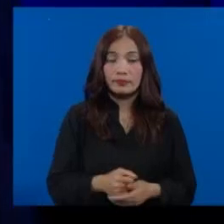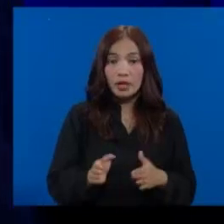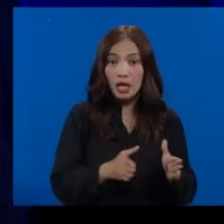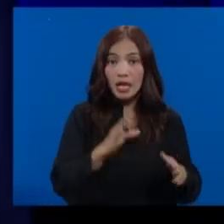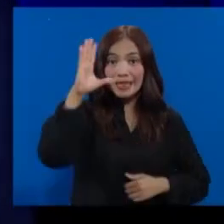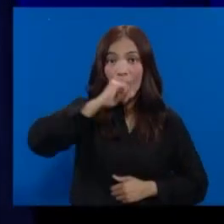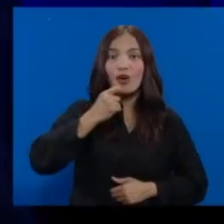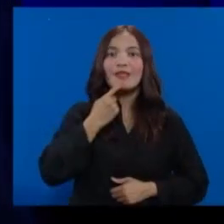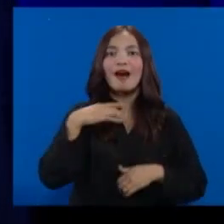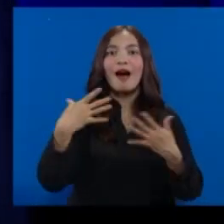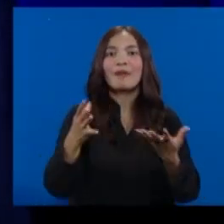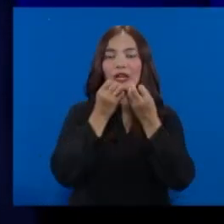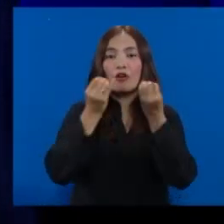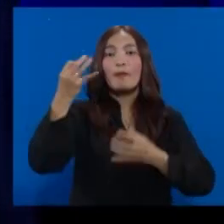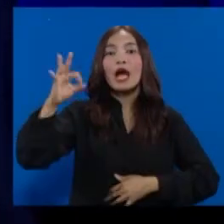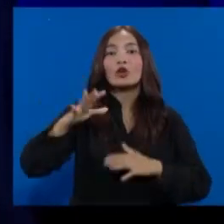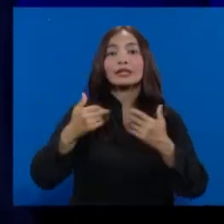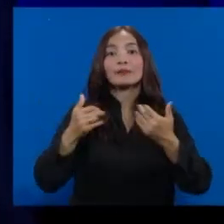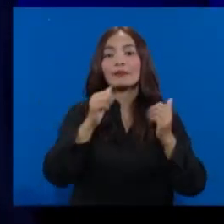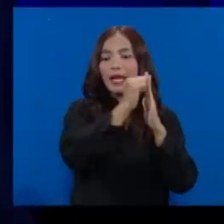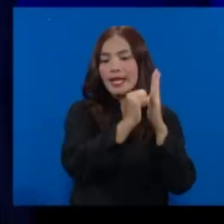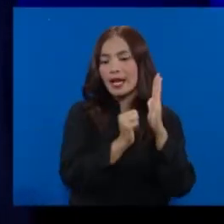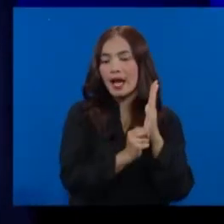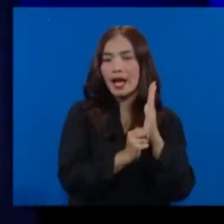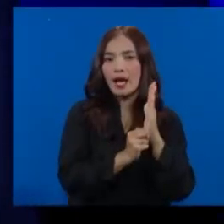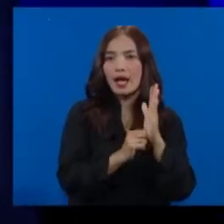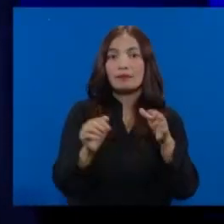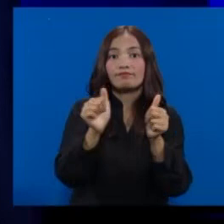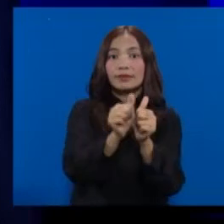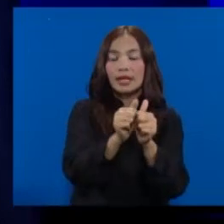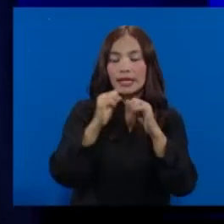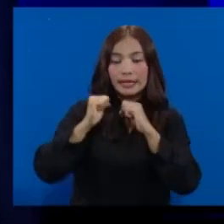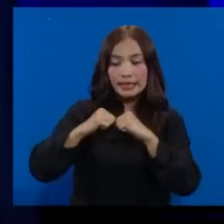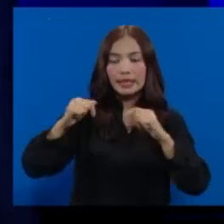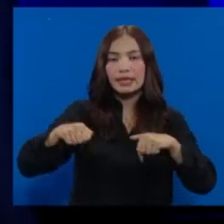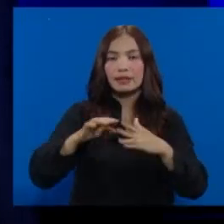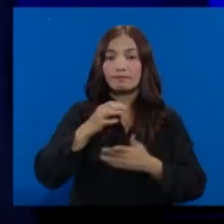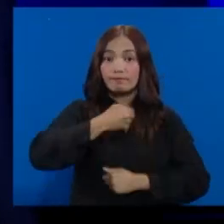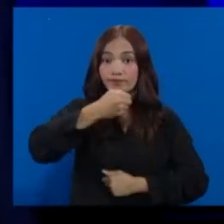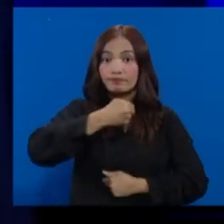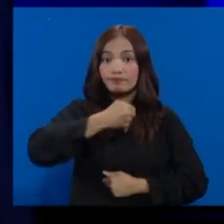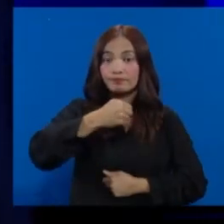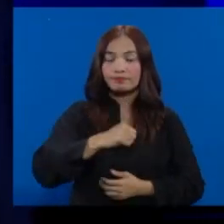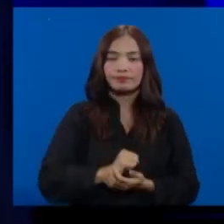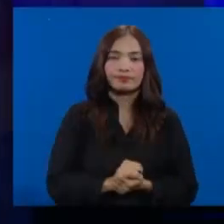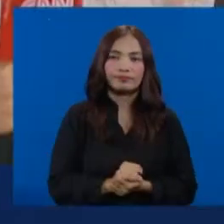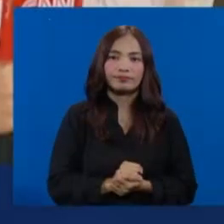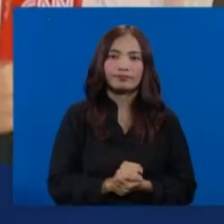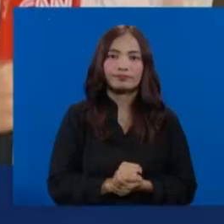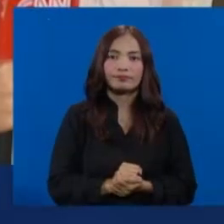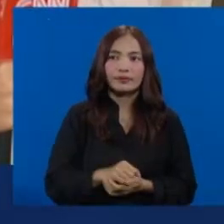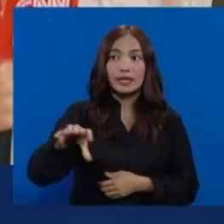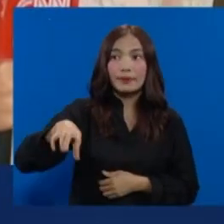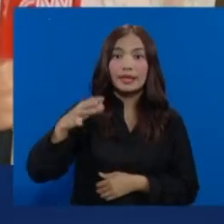Dan untuk mengetahui informasi terkini terkait persiapan akad nikah Kaisang dan Erina, sudah ada koresponden CNN Indonesia Nova Naya Antaka di